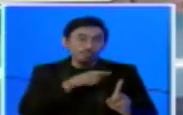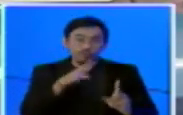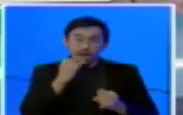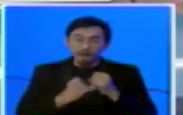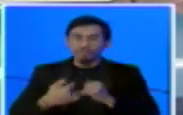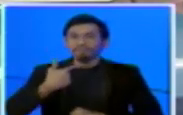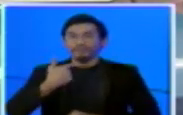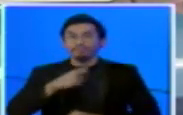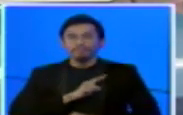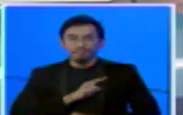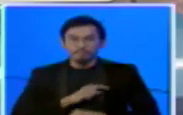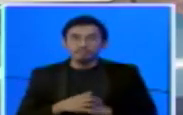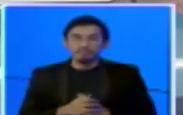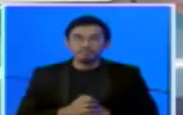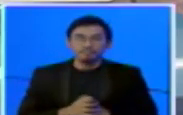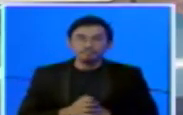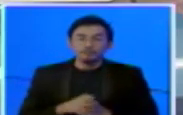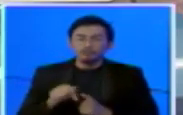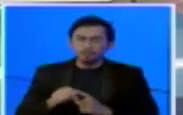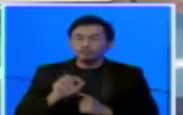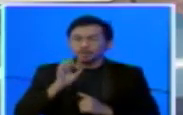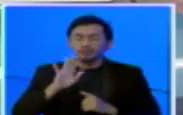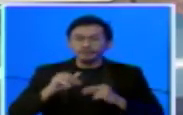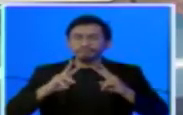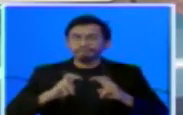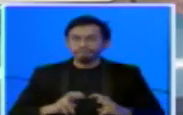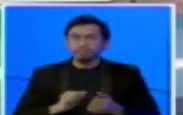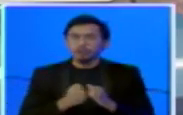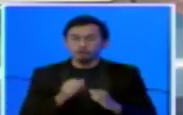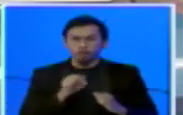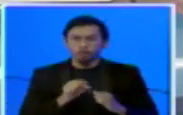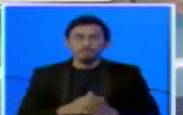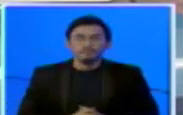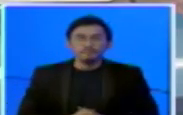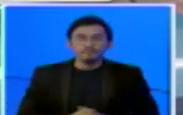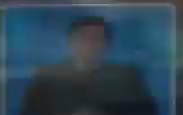akhirnya bunuh diri. Polisi masih mendalami motif kasus ini.